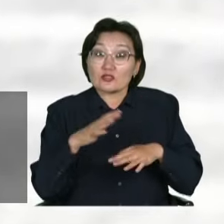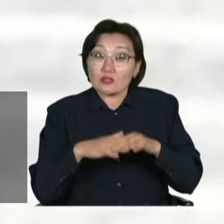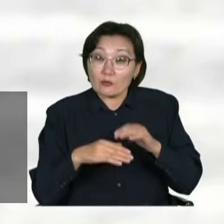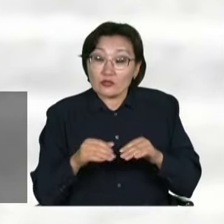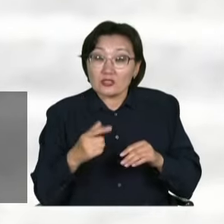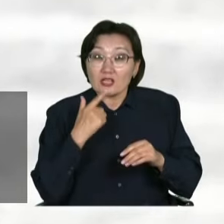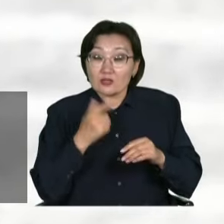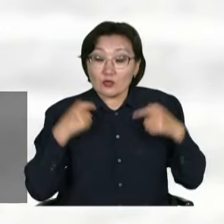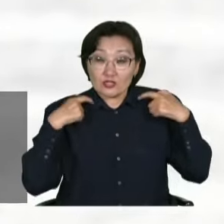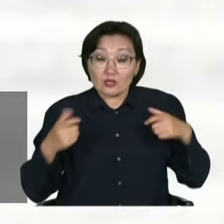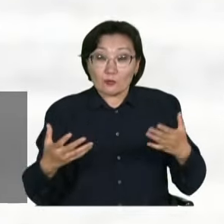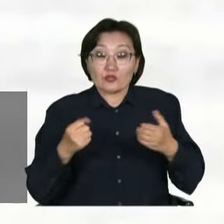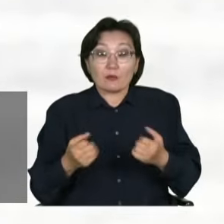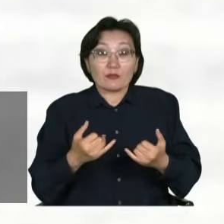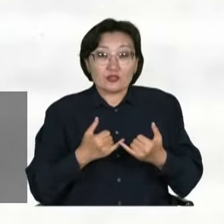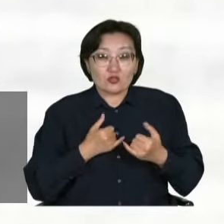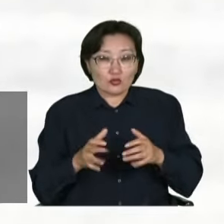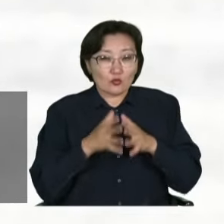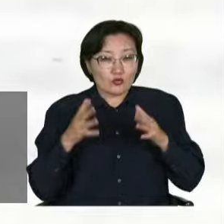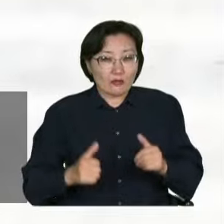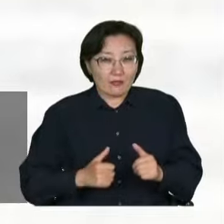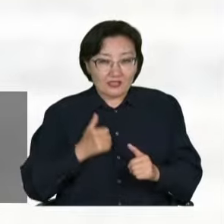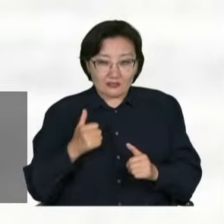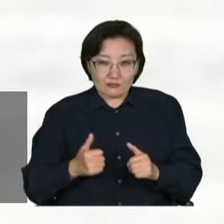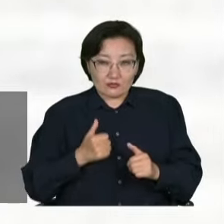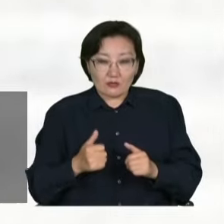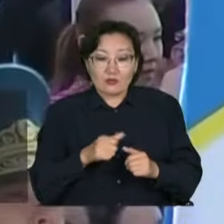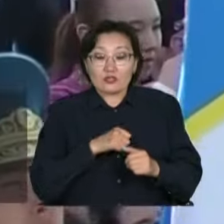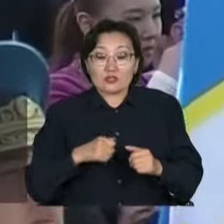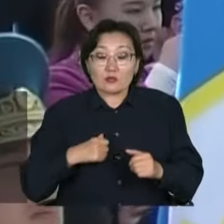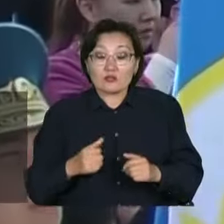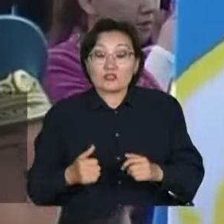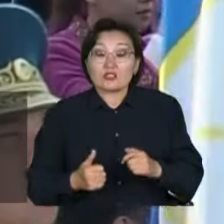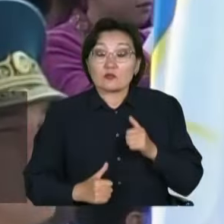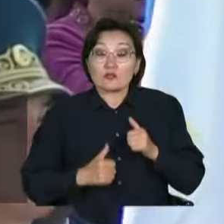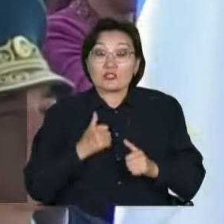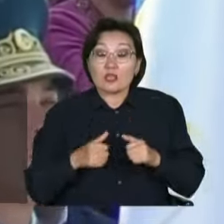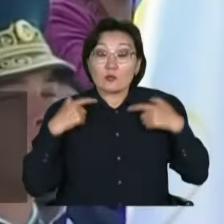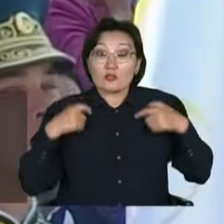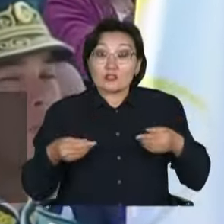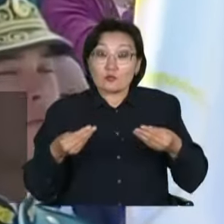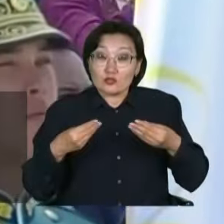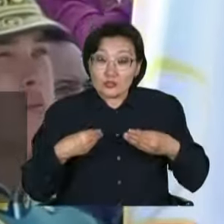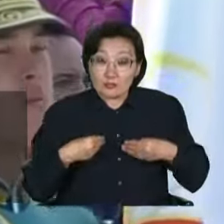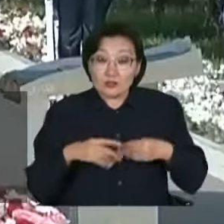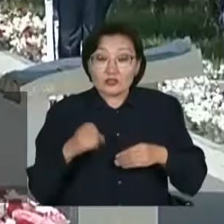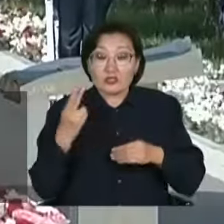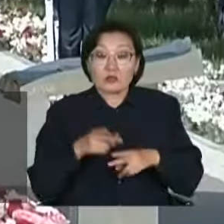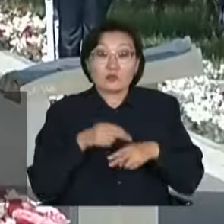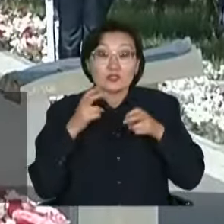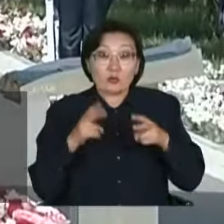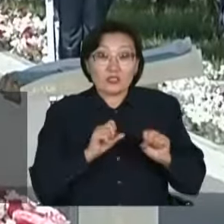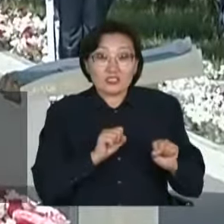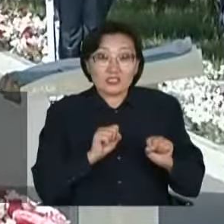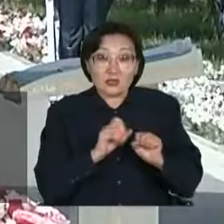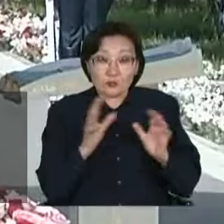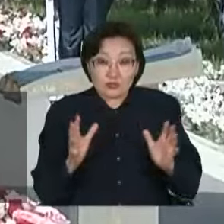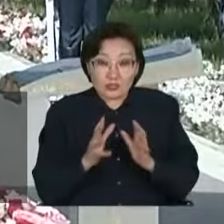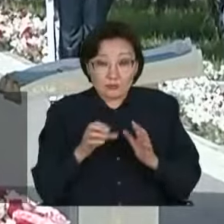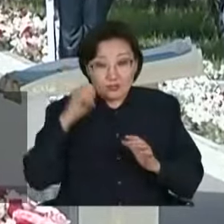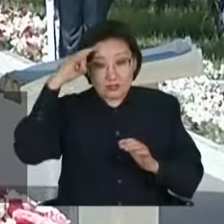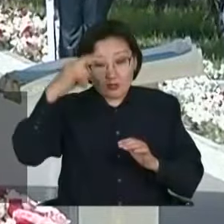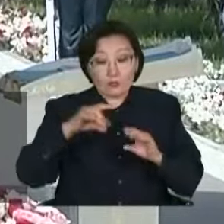әскери шен алу біз үшін зор мәртебе. Өзіңіз табыстаған офицер шені бізге ұлттық қауіпсіздікті сақтап,